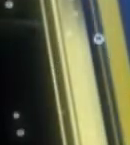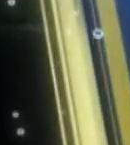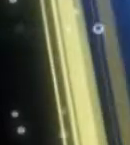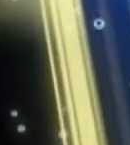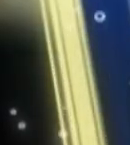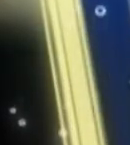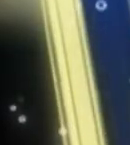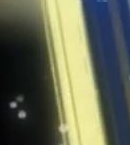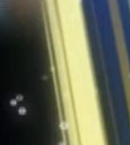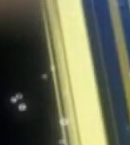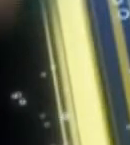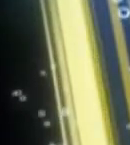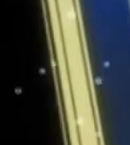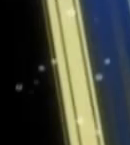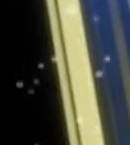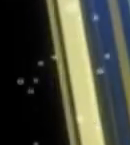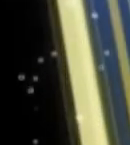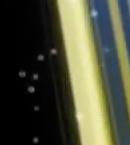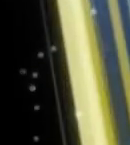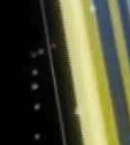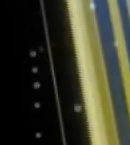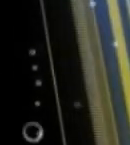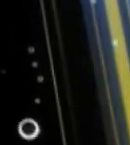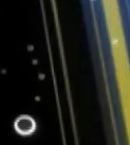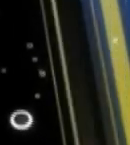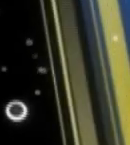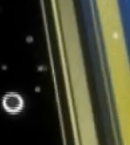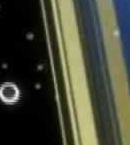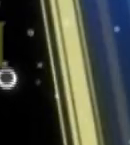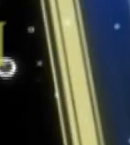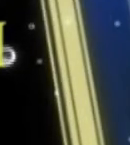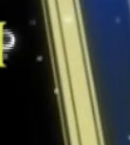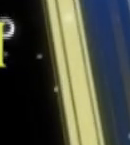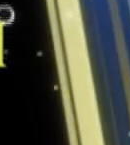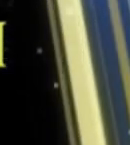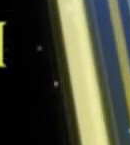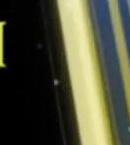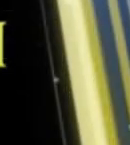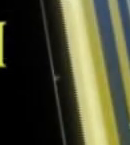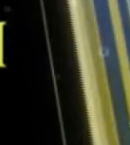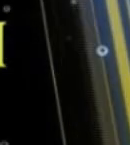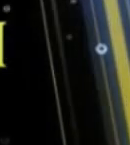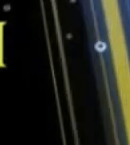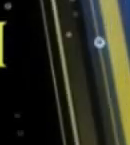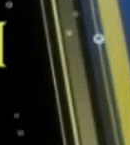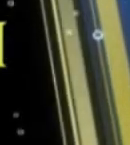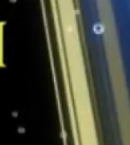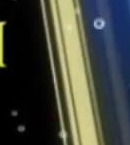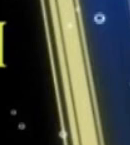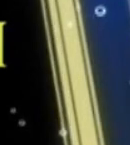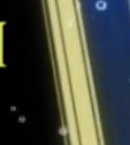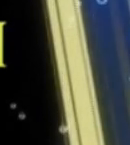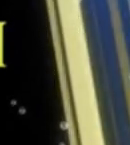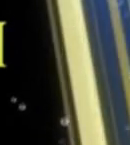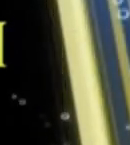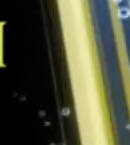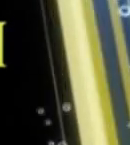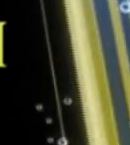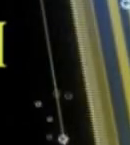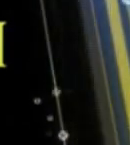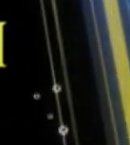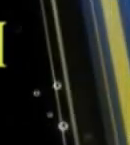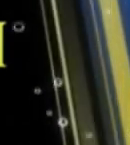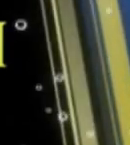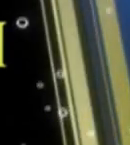awal ke pusat mengundi undi Anda penentu masa depan negara 29 Mac 2014 pilihan Raya kecil